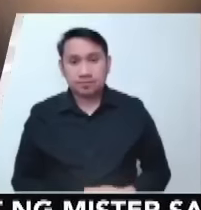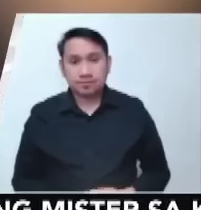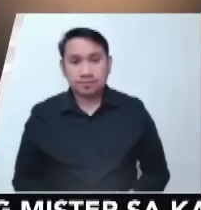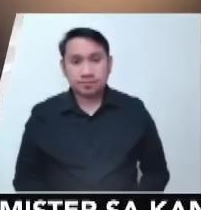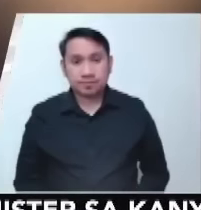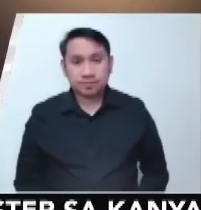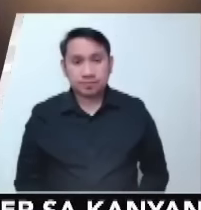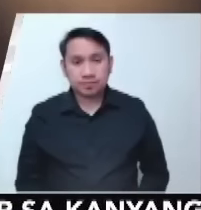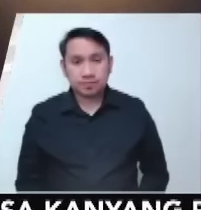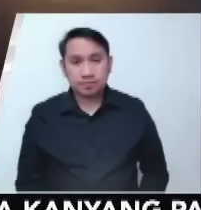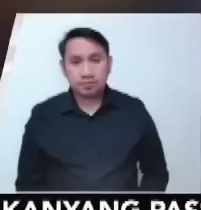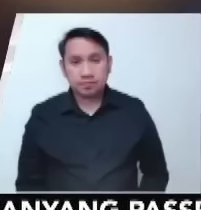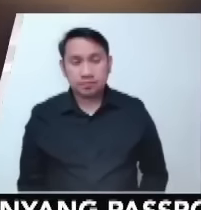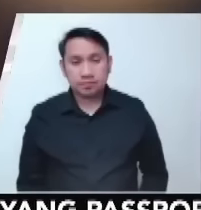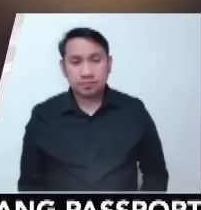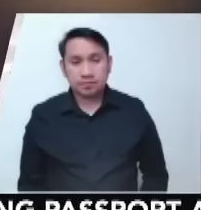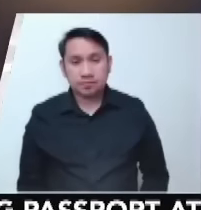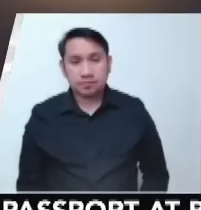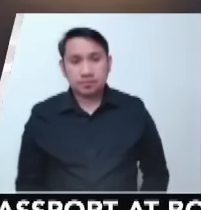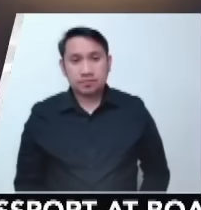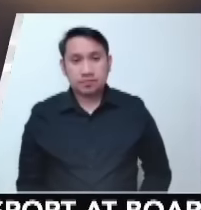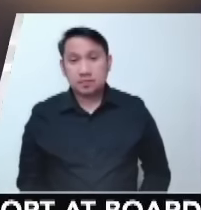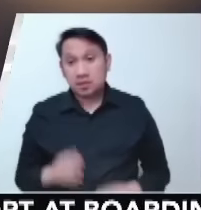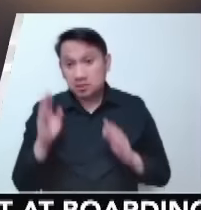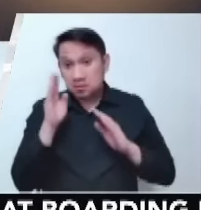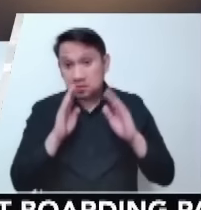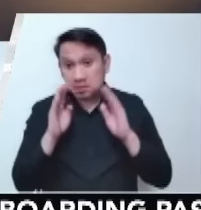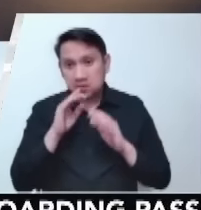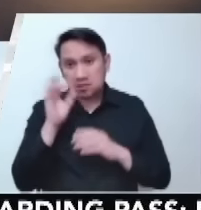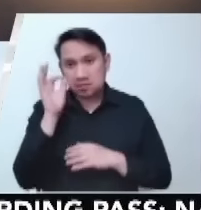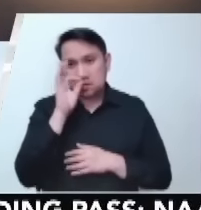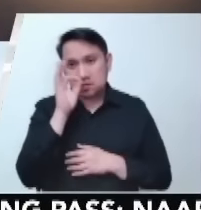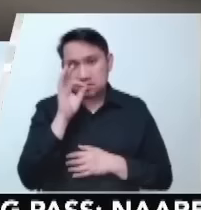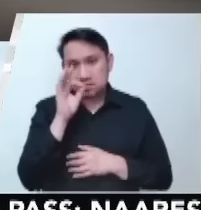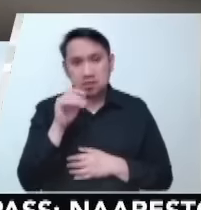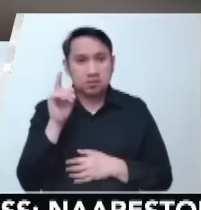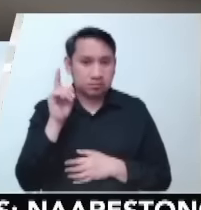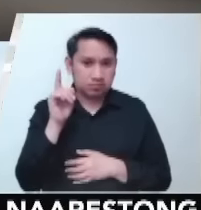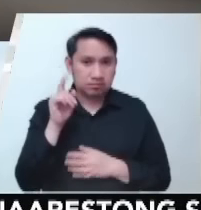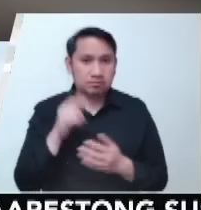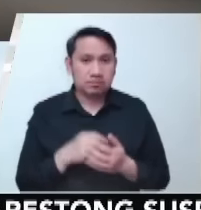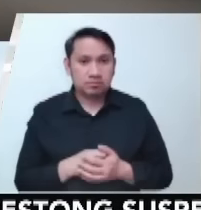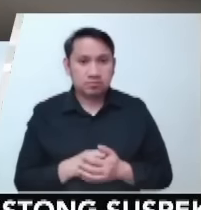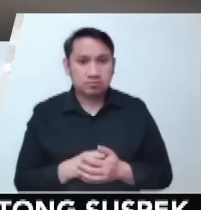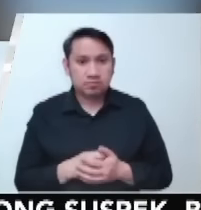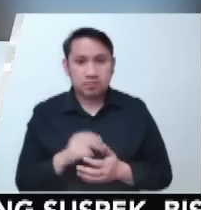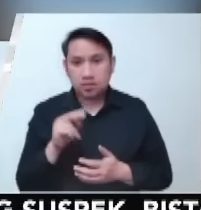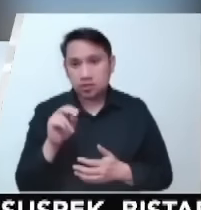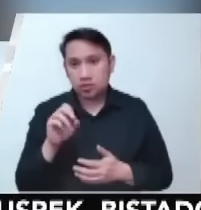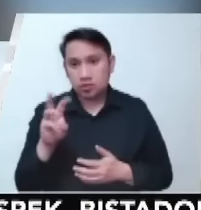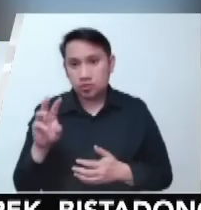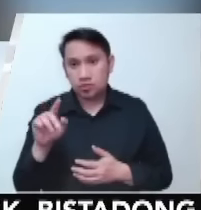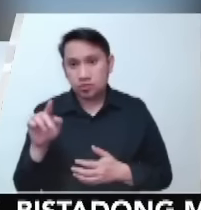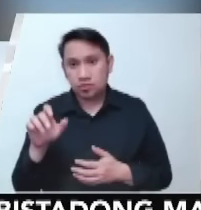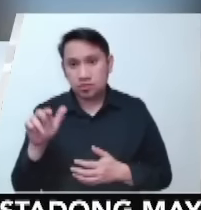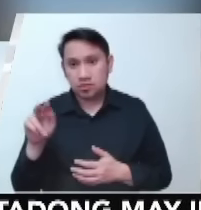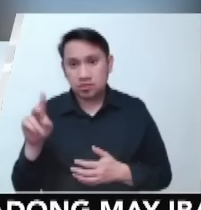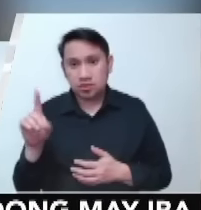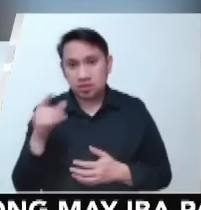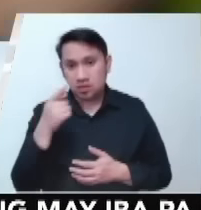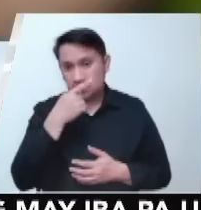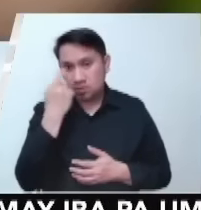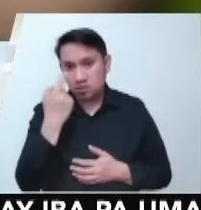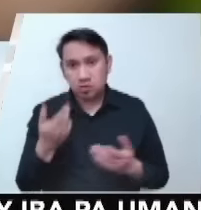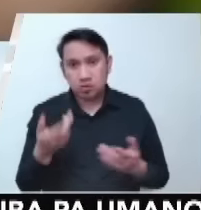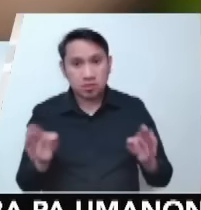tima sabi nila namomroblema ngayon ang mga Pinoy na ito sa Christ Church sa New Zealand matapos ang biglaang pagsasara ng kanilang kumpanyang L group of